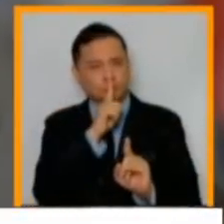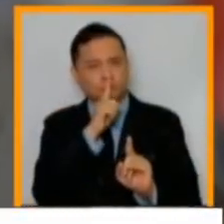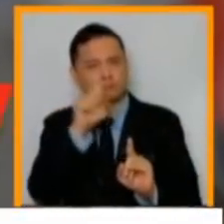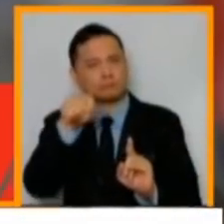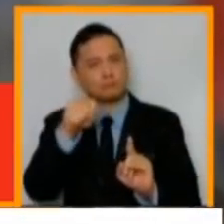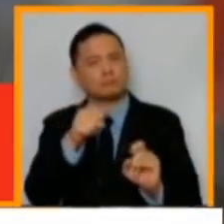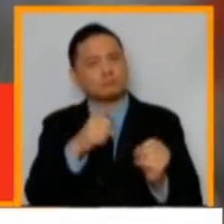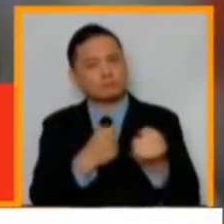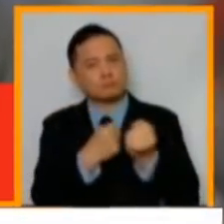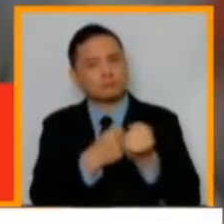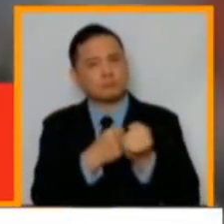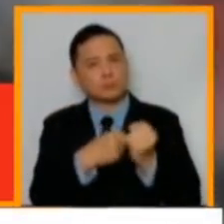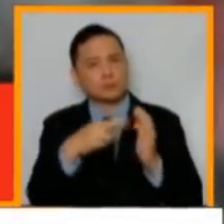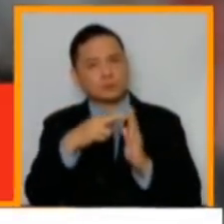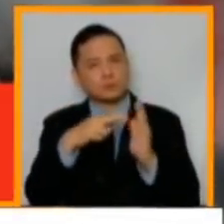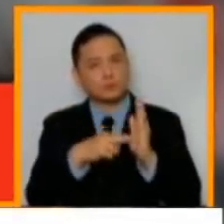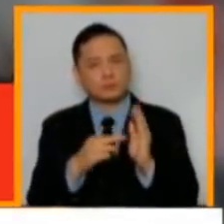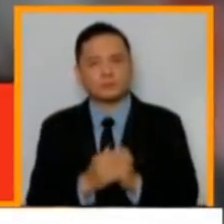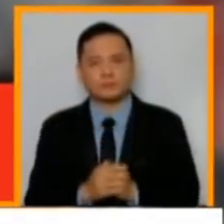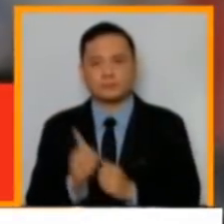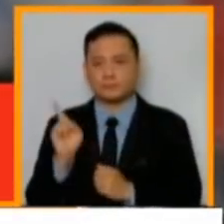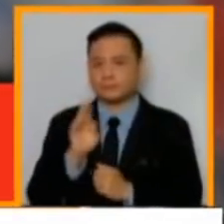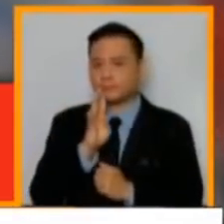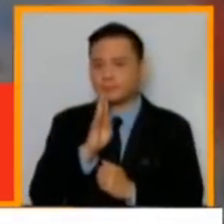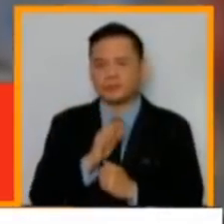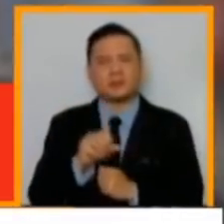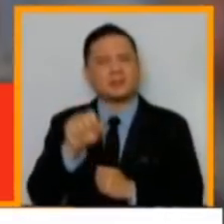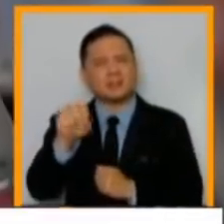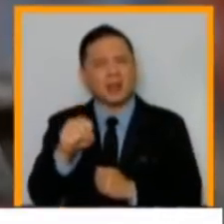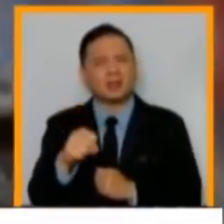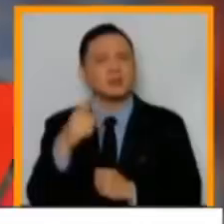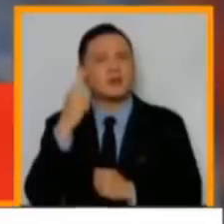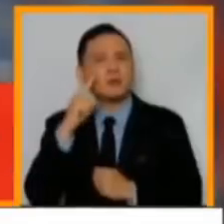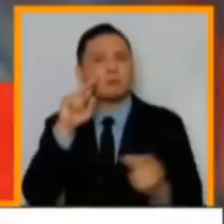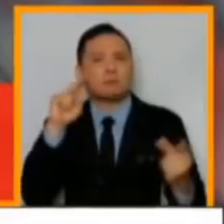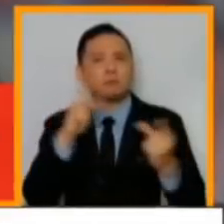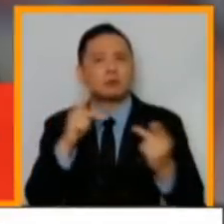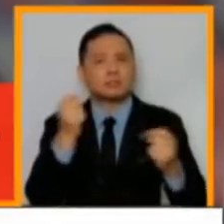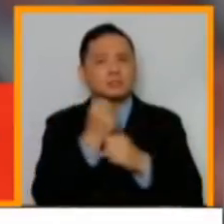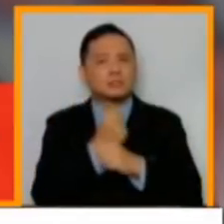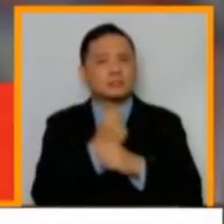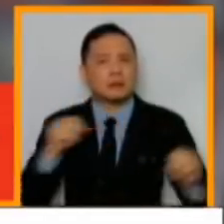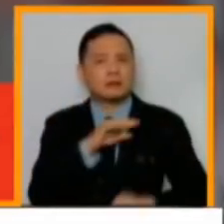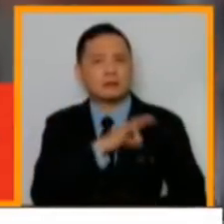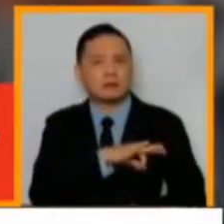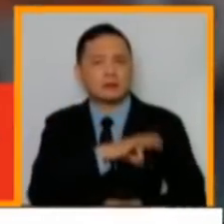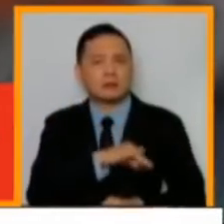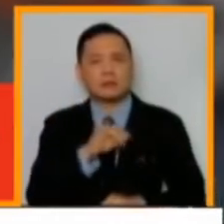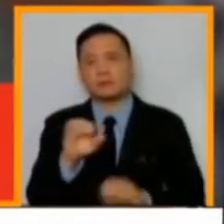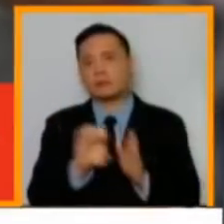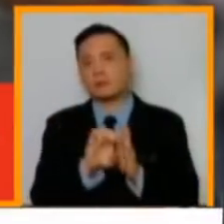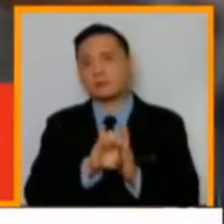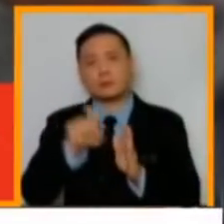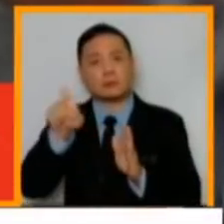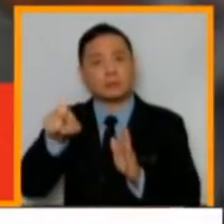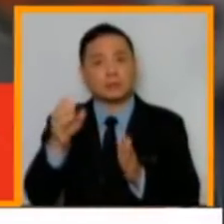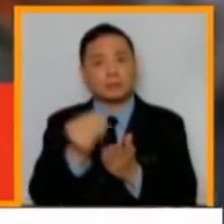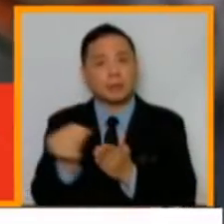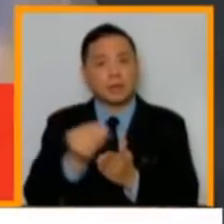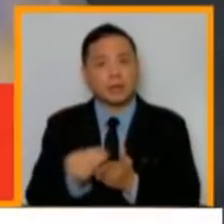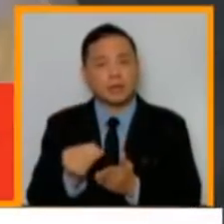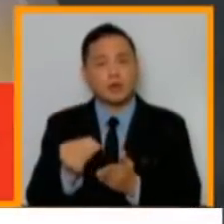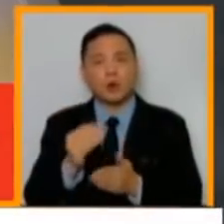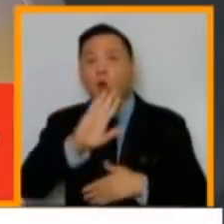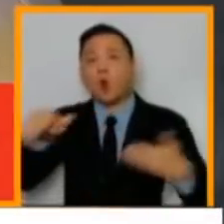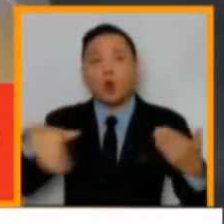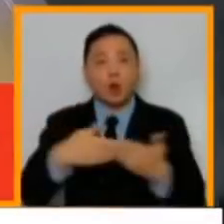sa kapakanan naman din nila. Kung kailangan nilang mamalengke, kailangan safe sila, meron silang vaccine.